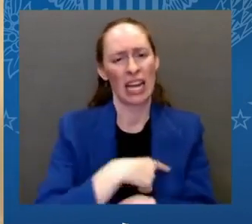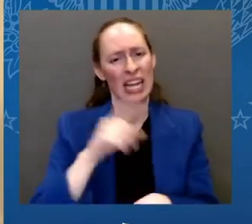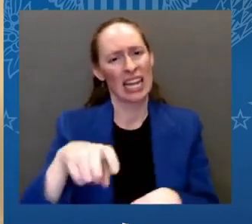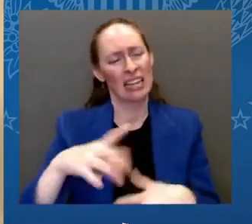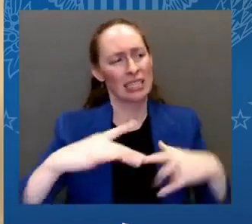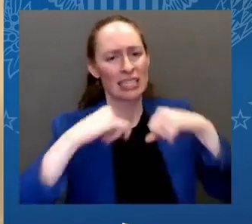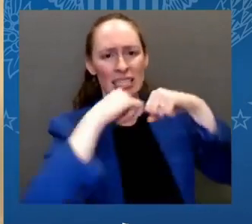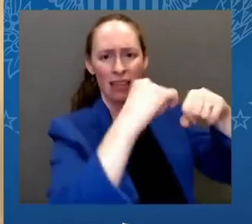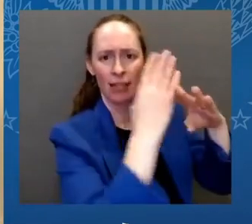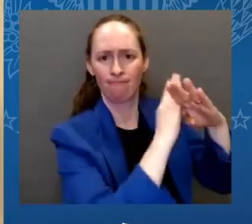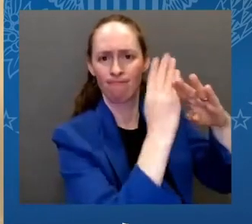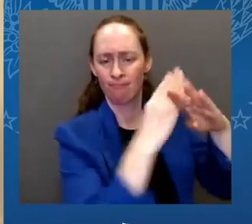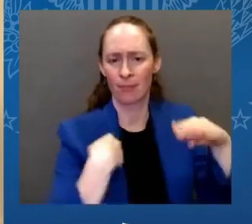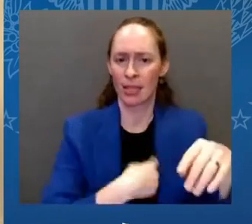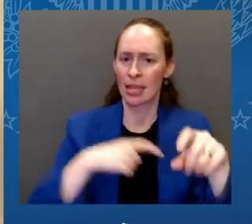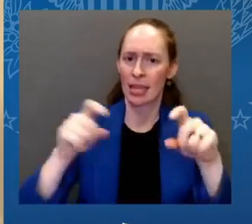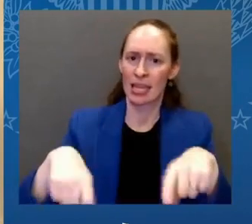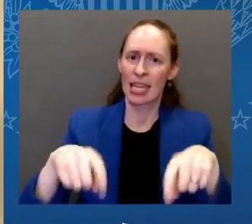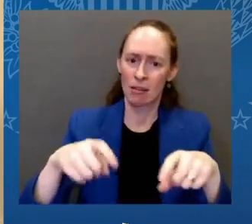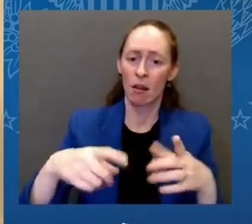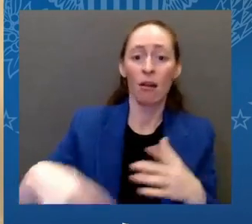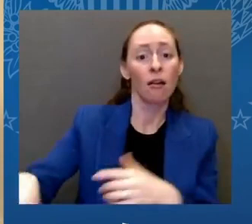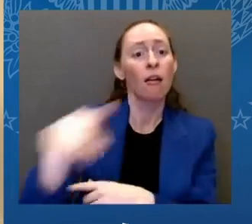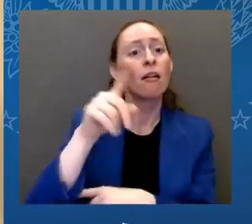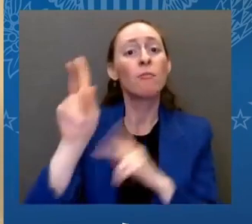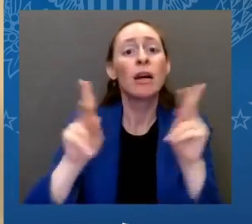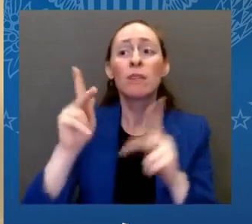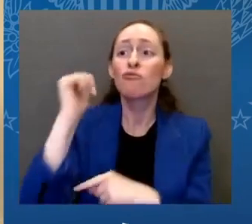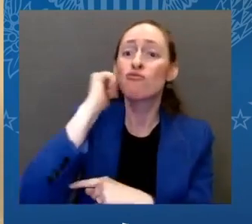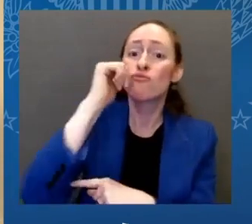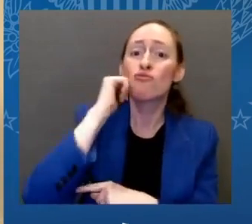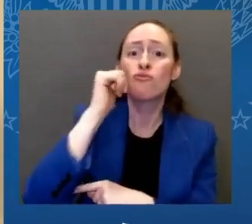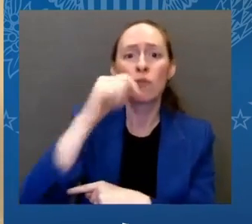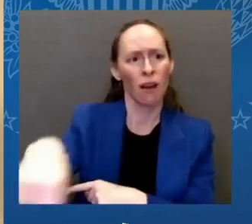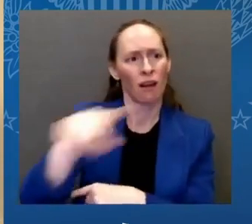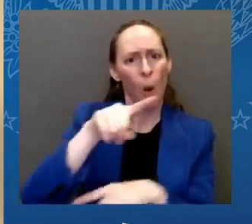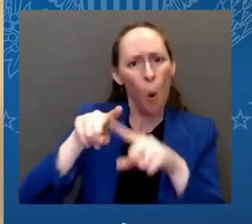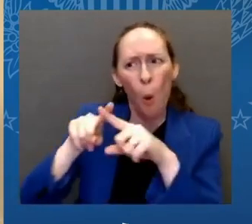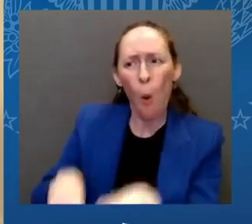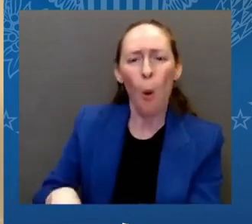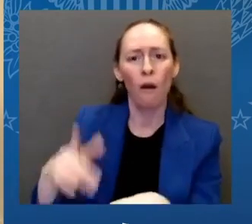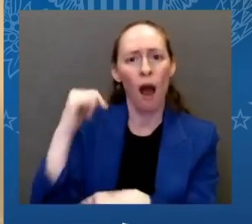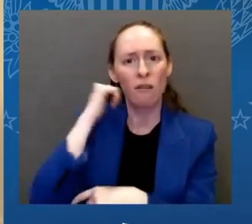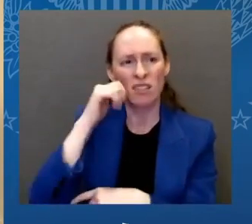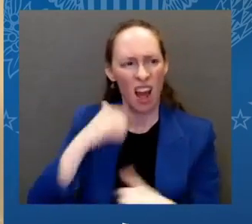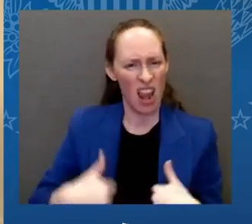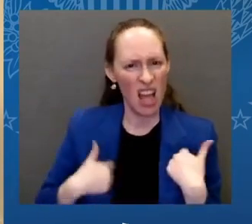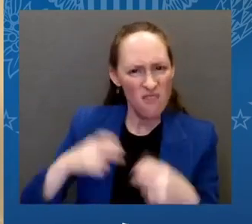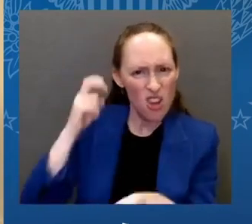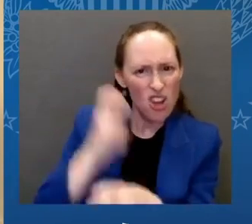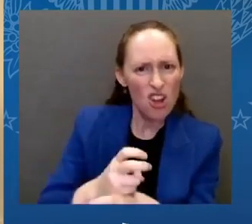виживання. Обговорюємо подальші санкційні та юридичні тиск на державу-терориста. Росія